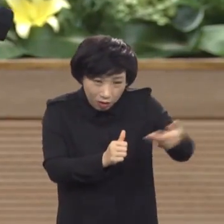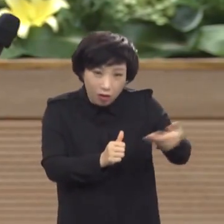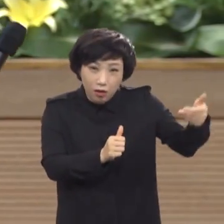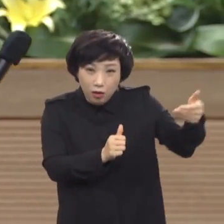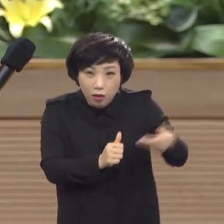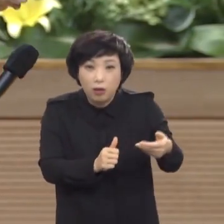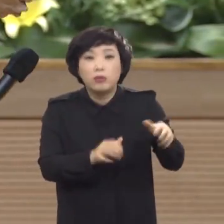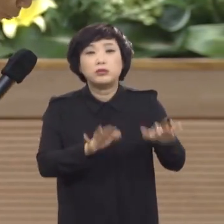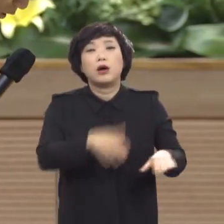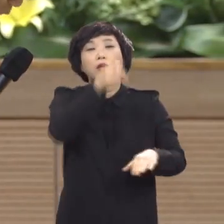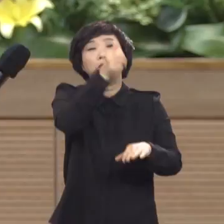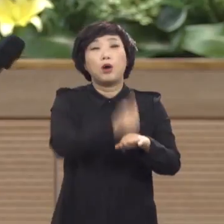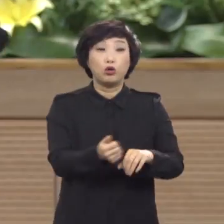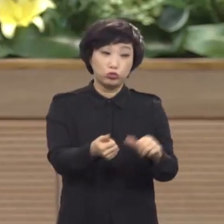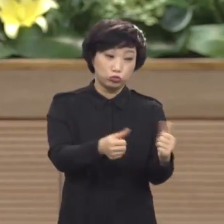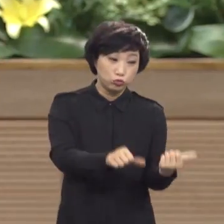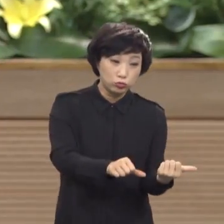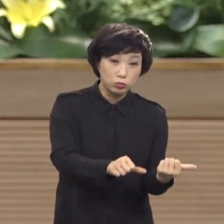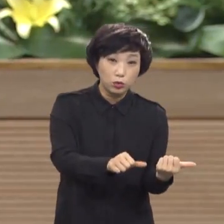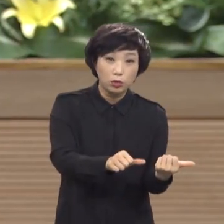고통당하다가 죽으면